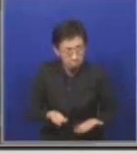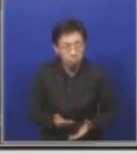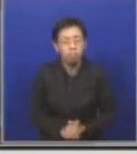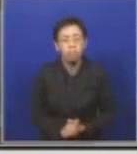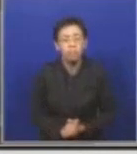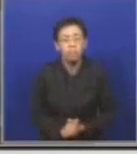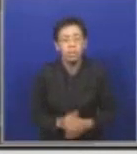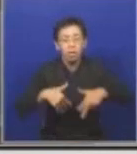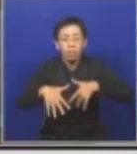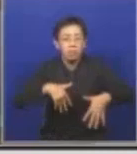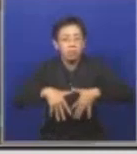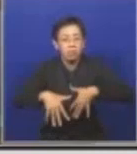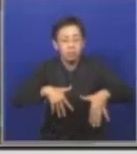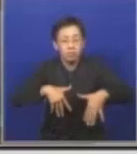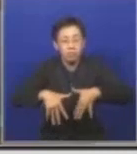ถ้าประชาชนเอาภาพลงเลยครับ